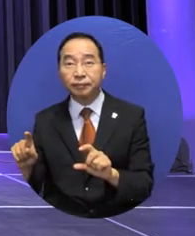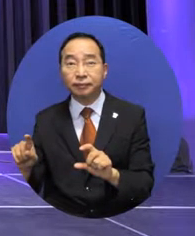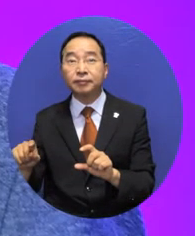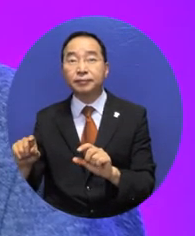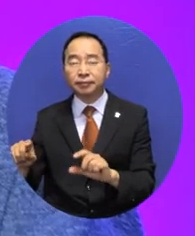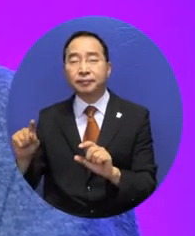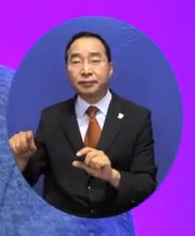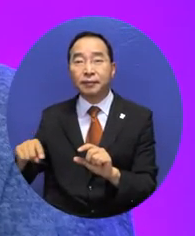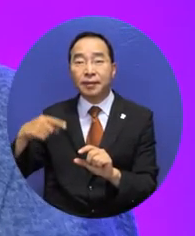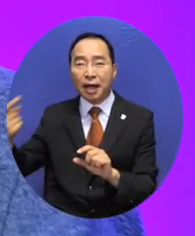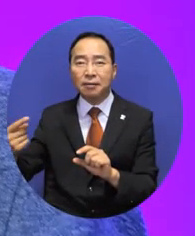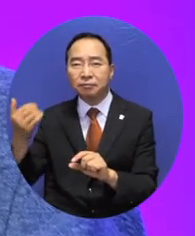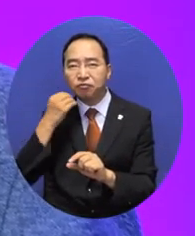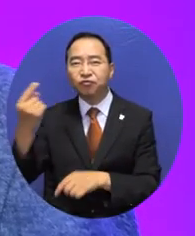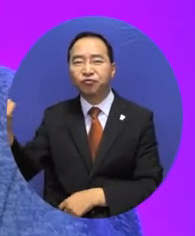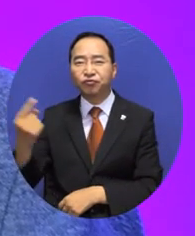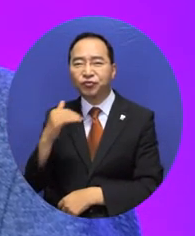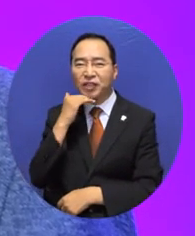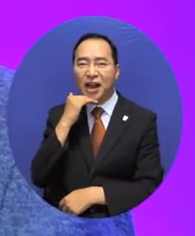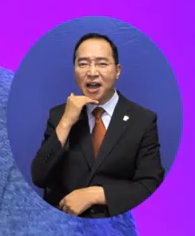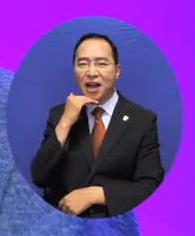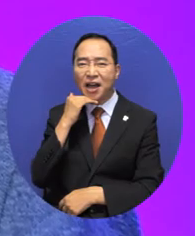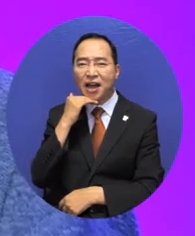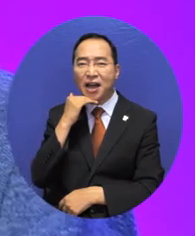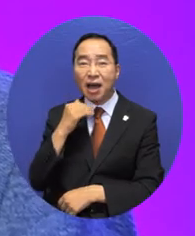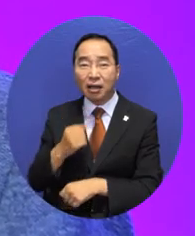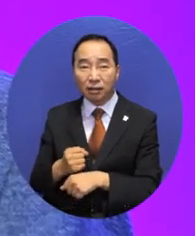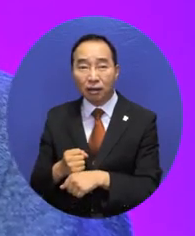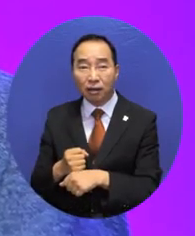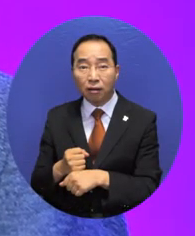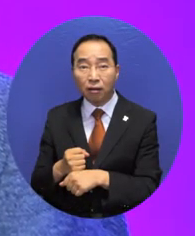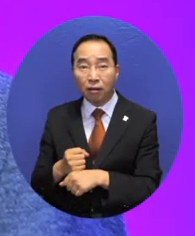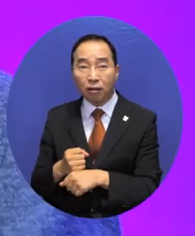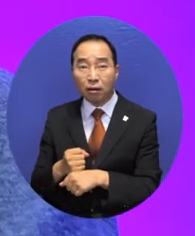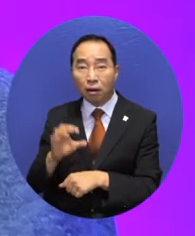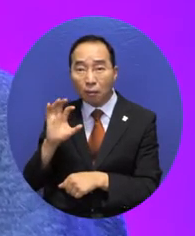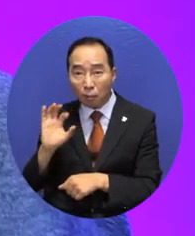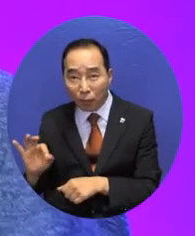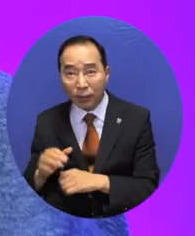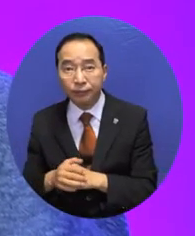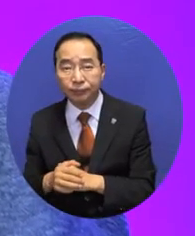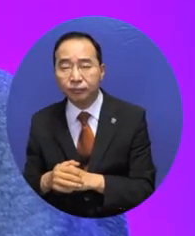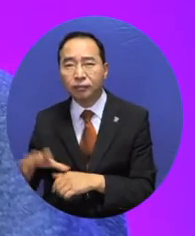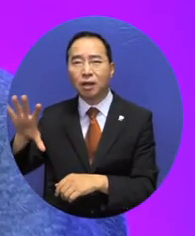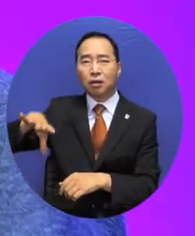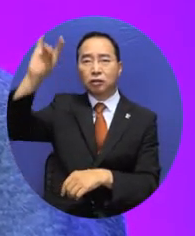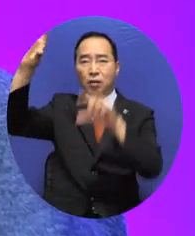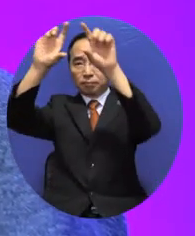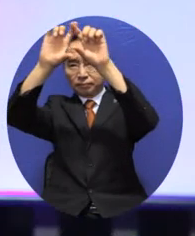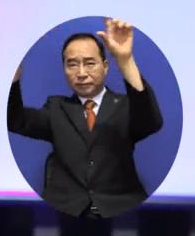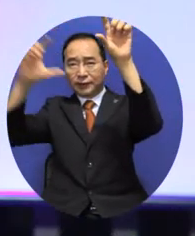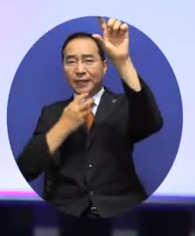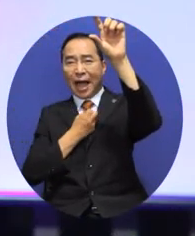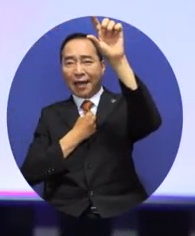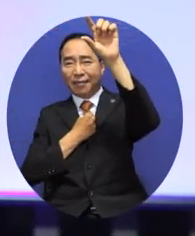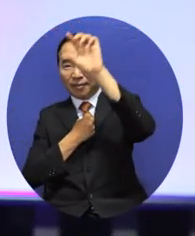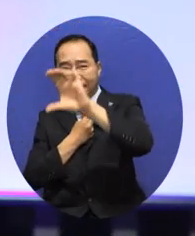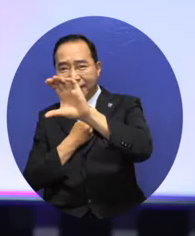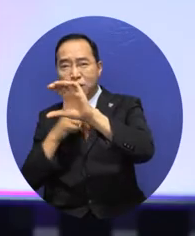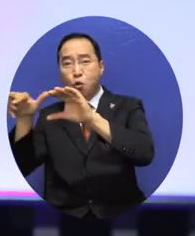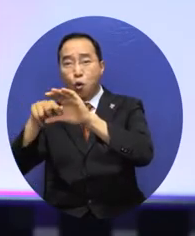해서 낙구에서는 초구와 승구에 나타난 모든 정한을 승화시키고 있습니다.